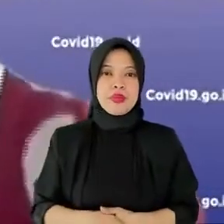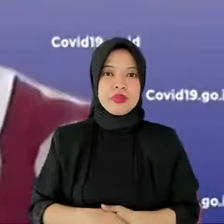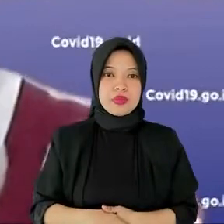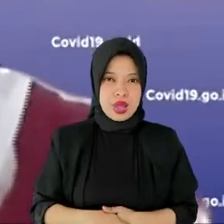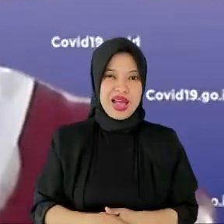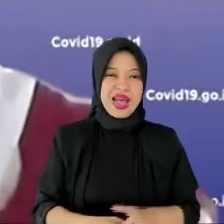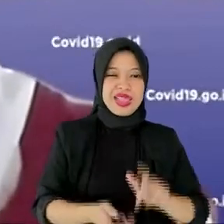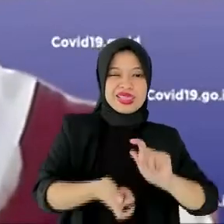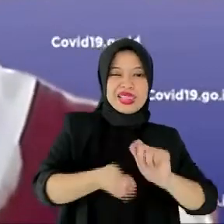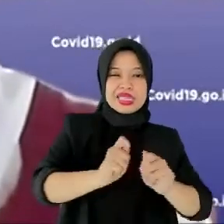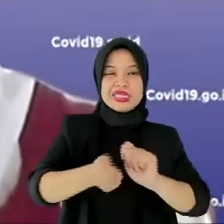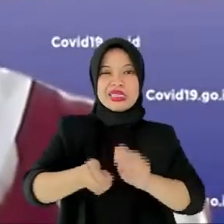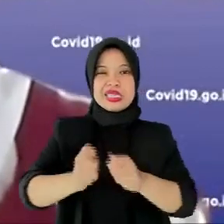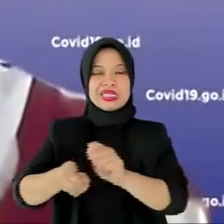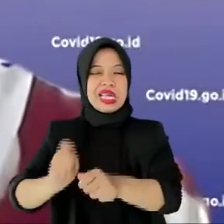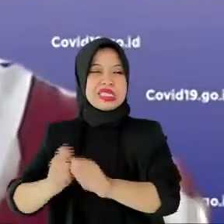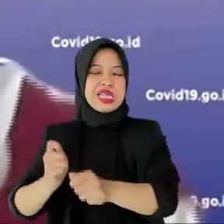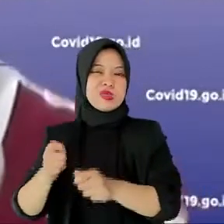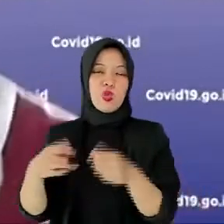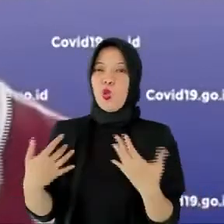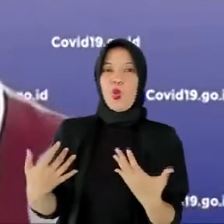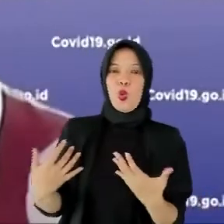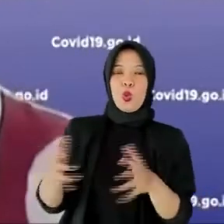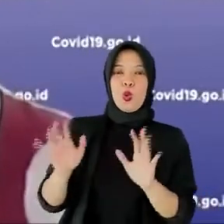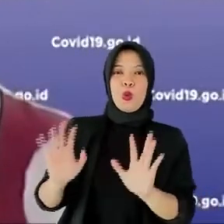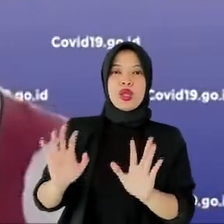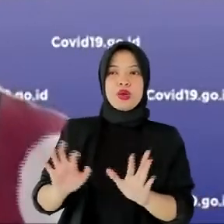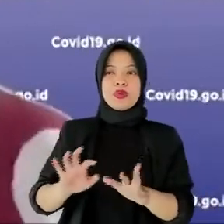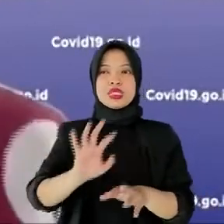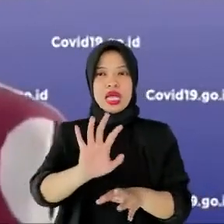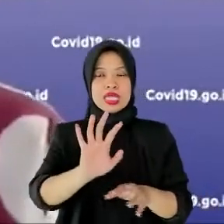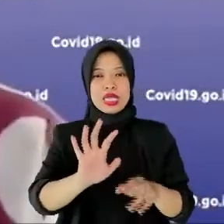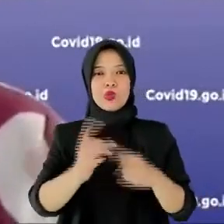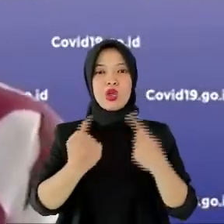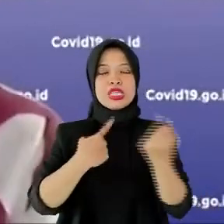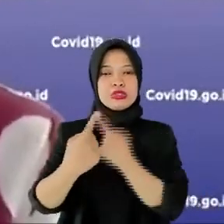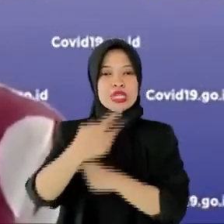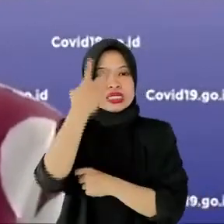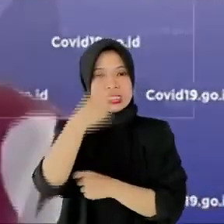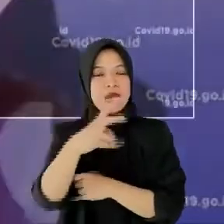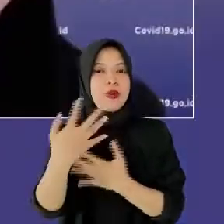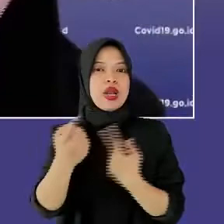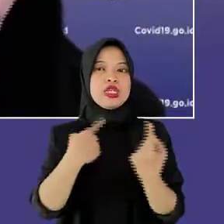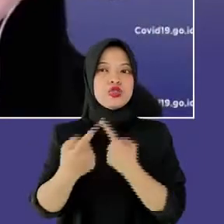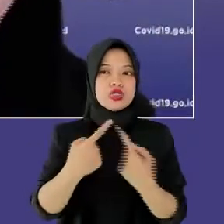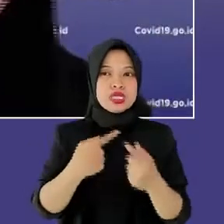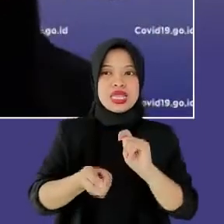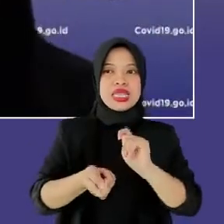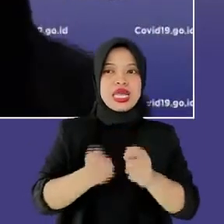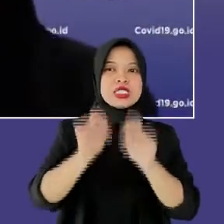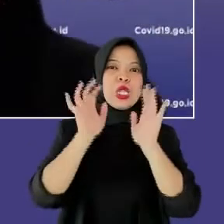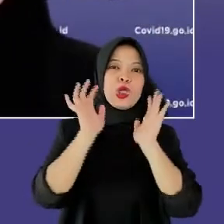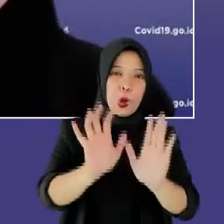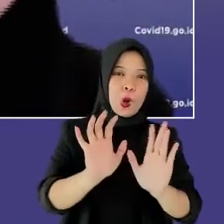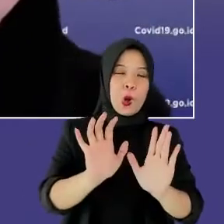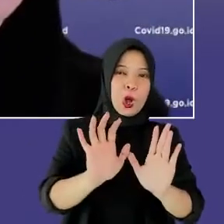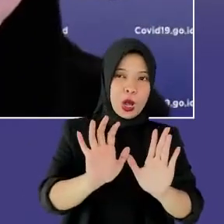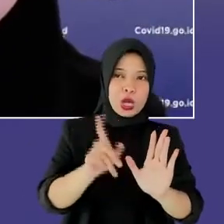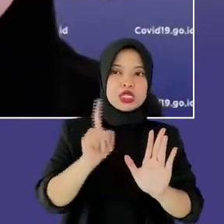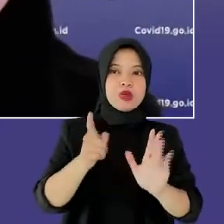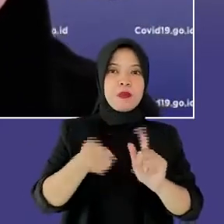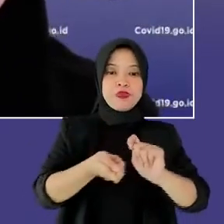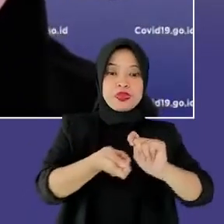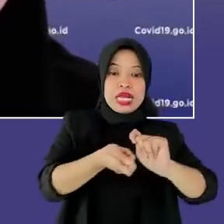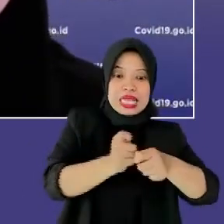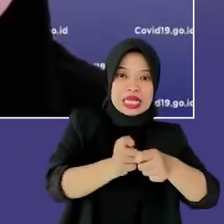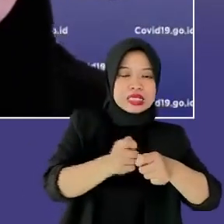barangkali jadi banyak pertanyaan ya, Dr. Dewi. Mungkin nanti satu saat bisa kita cek, kita bahas cuman testingnya aja. Karena si